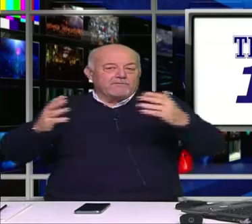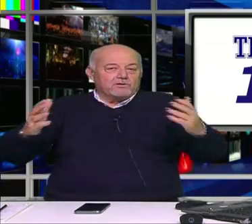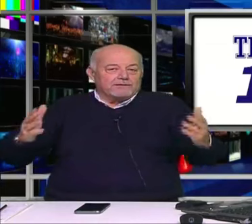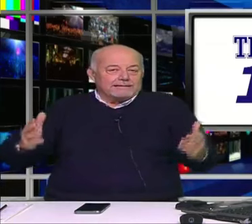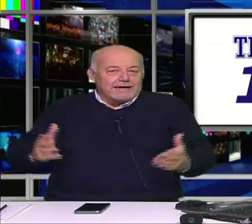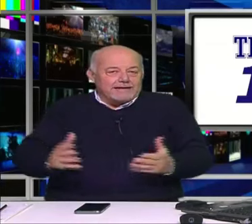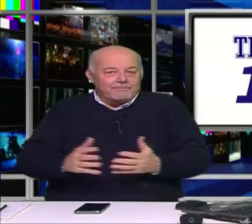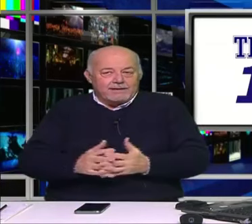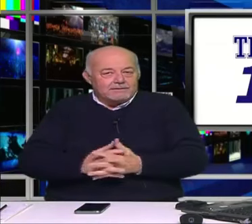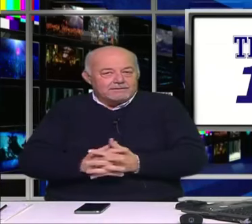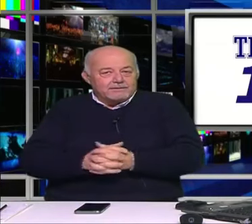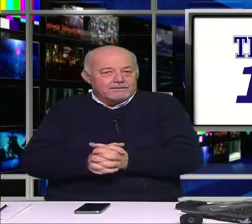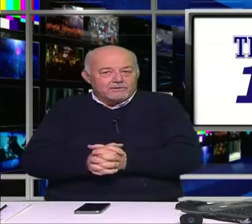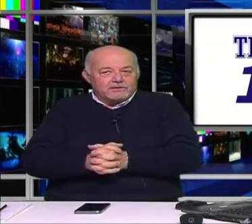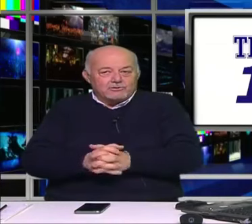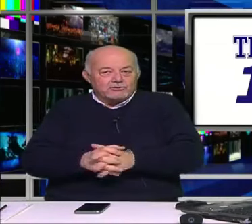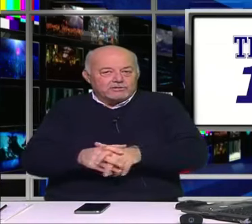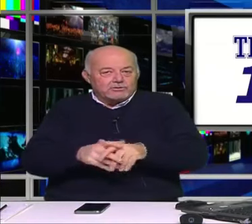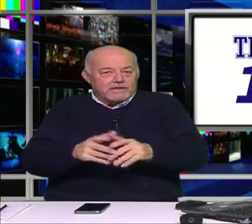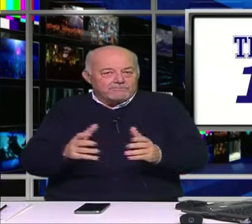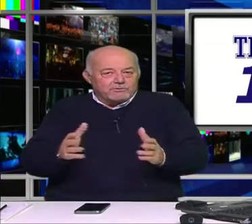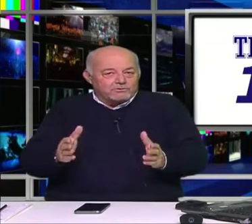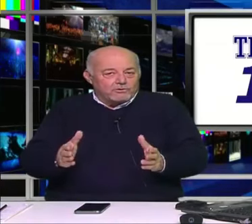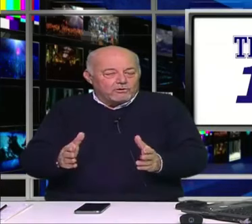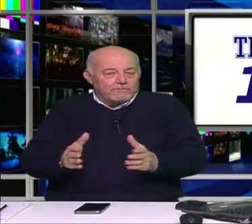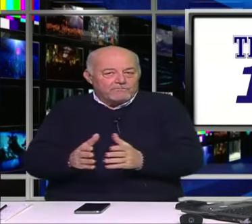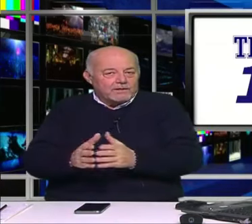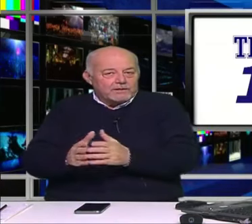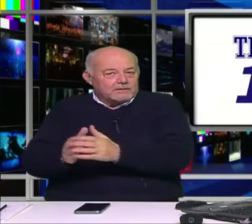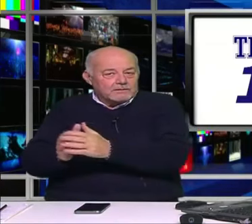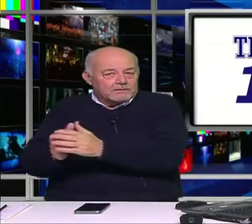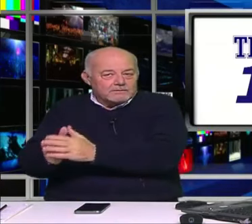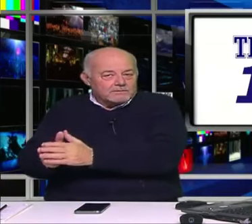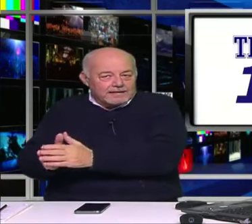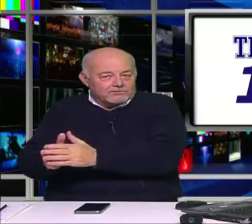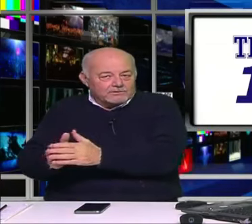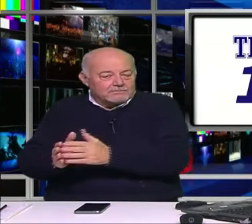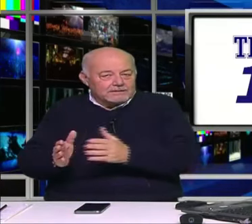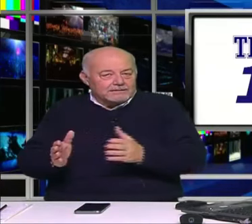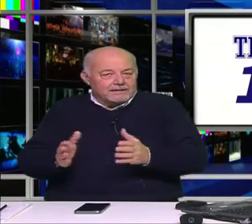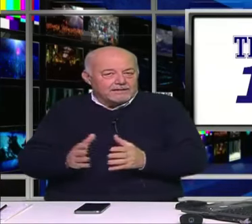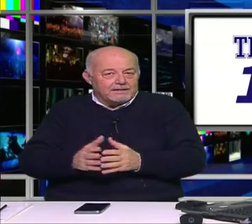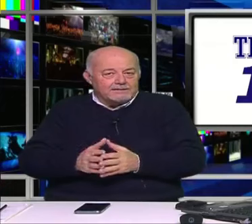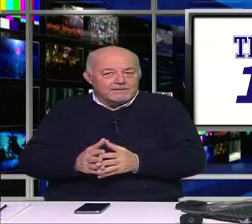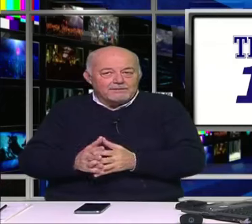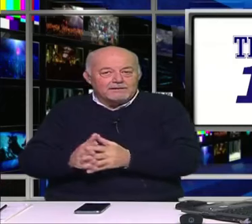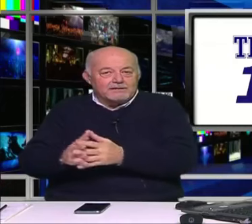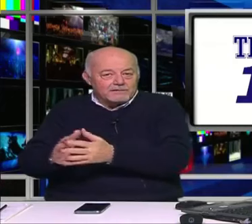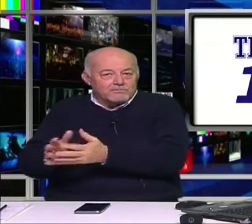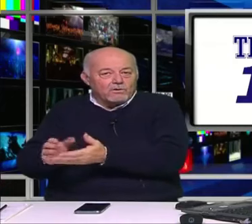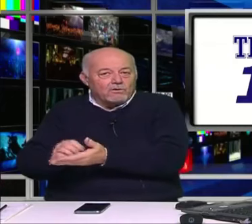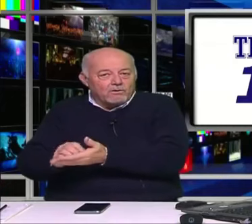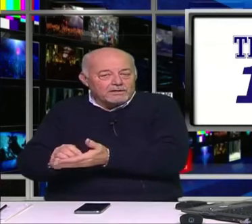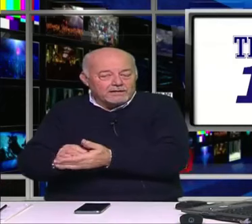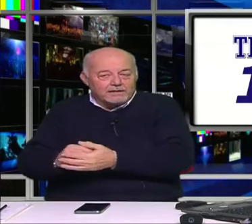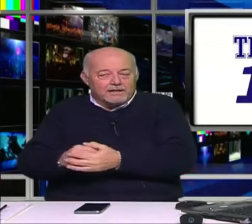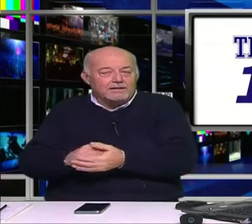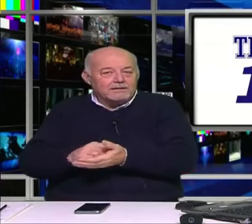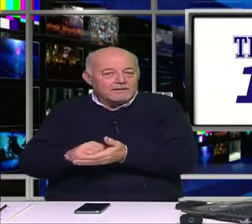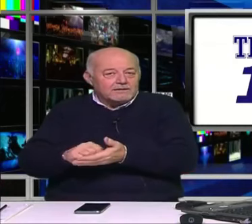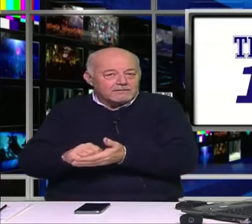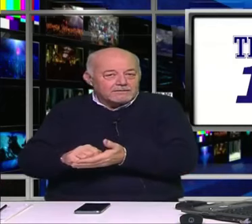non è che mi voglio vantare, ma io nello stesso tempo sono stato tanti anni all'azienda per il turismo, ho